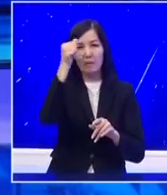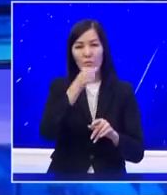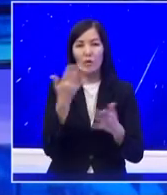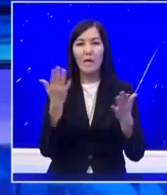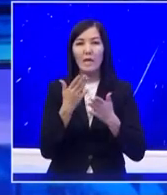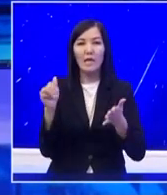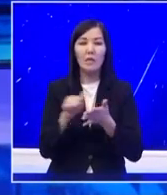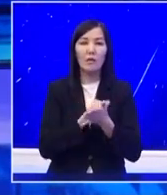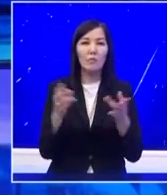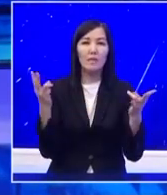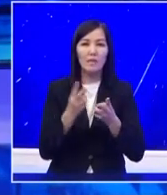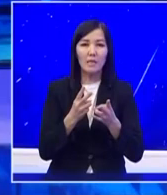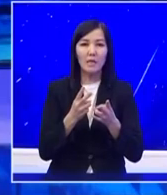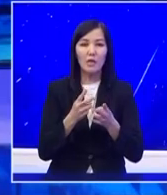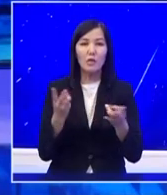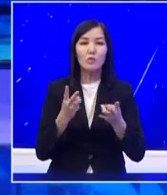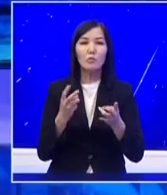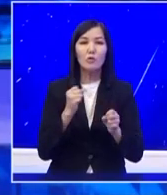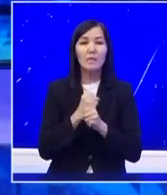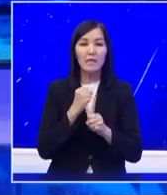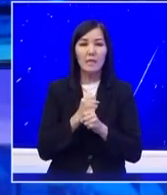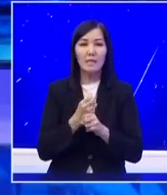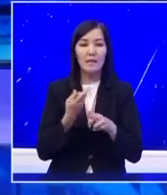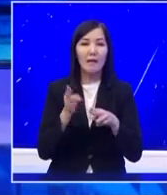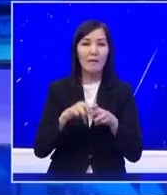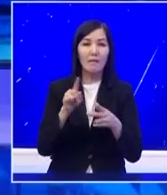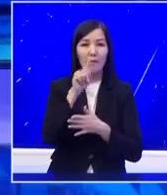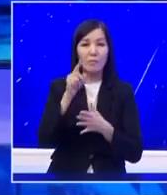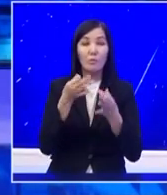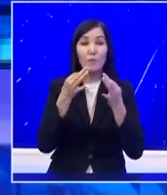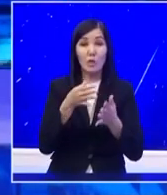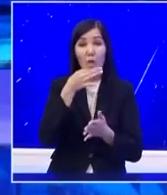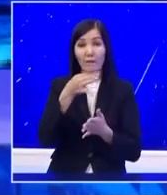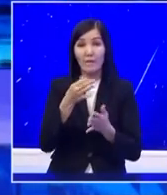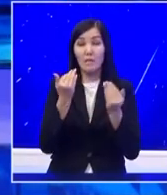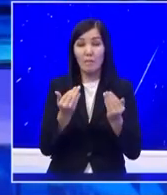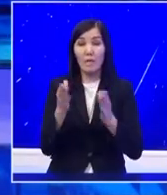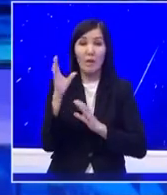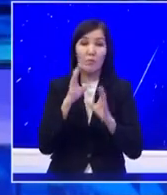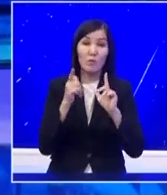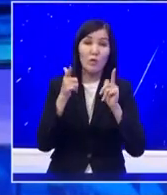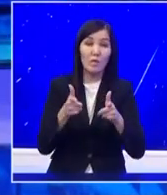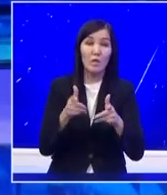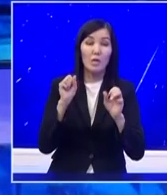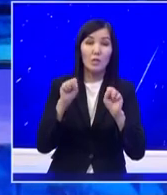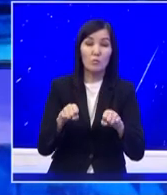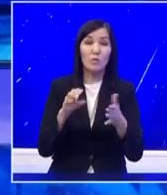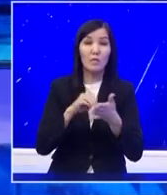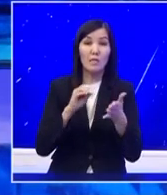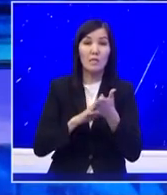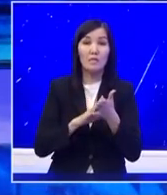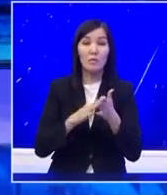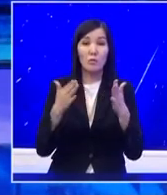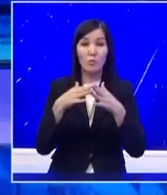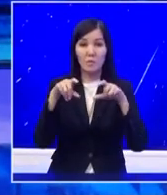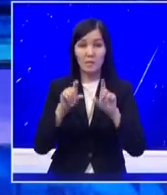Какие документы необходимы? И что нужно делать? На эти вопросы есть простой ответ. Теперь абитуриенты смогут зачислиться в университет, не выходя